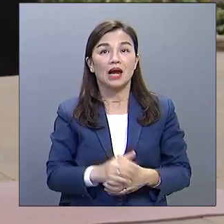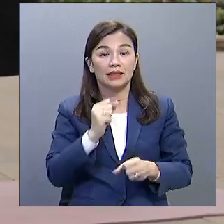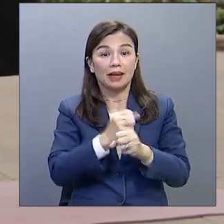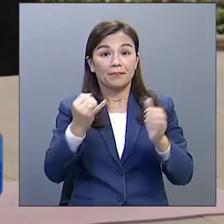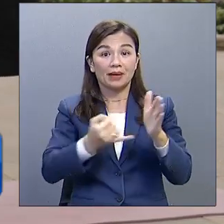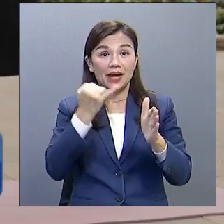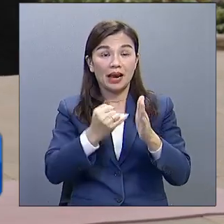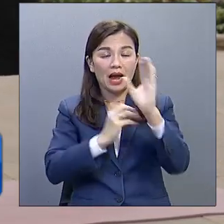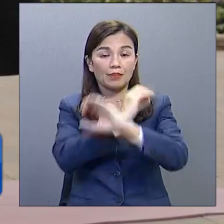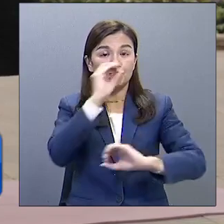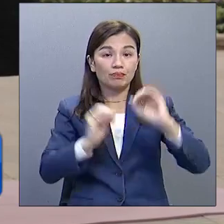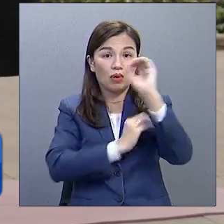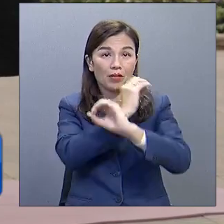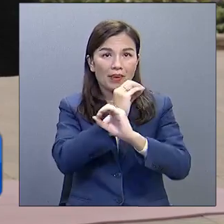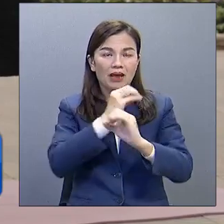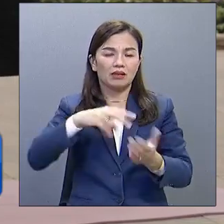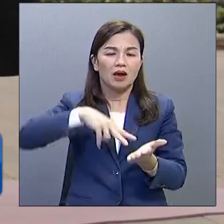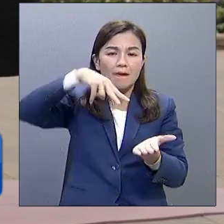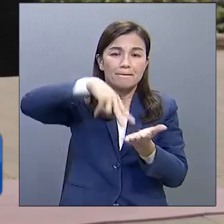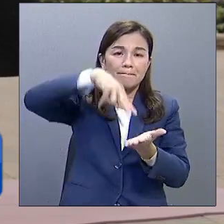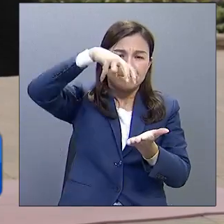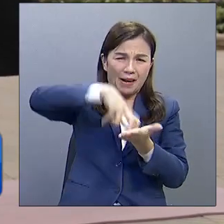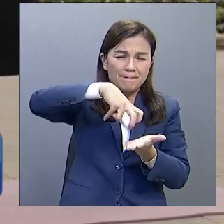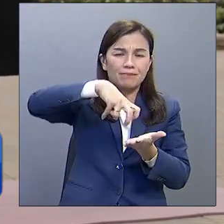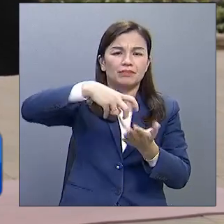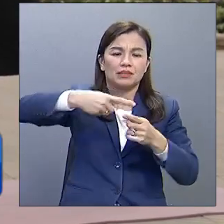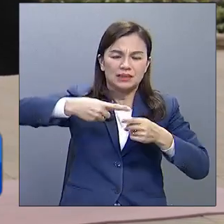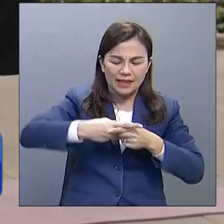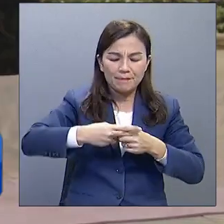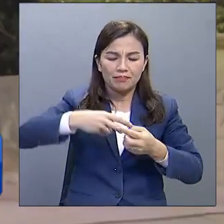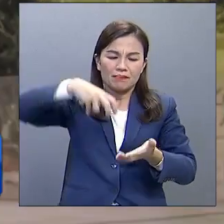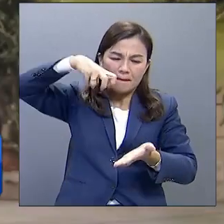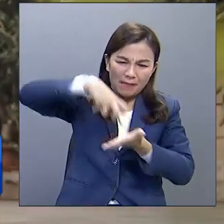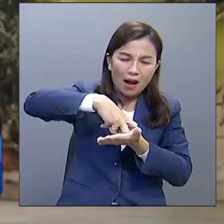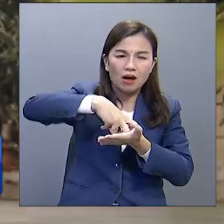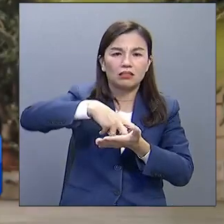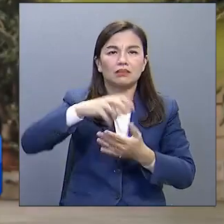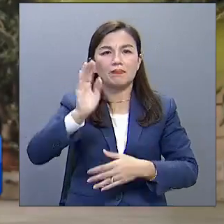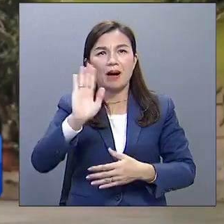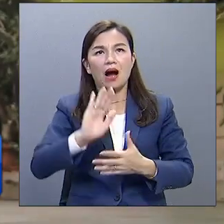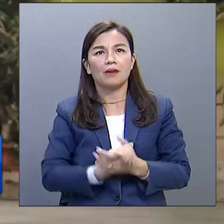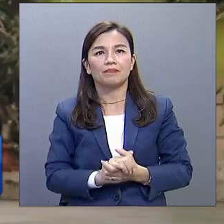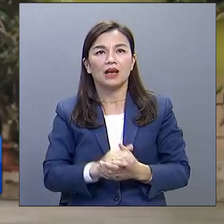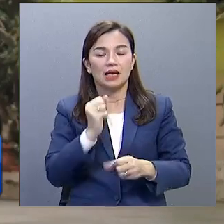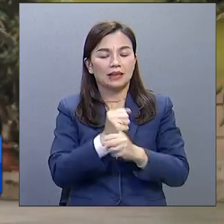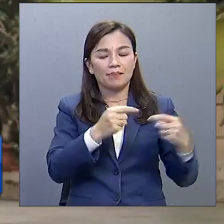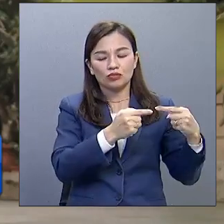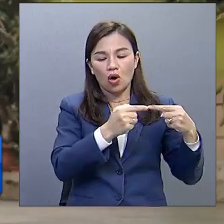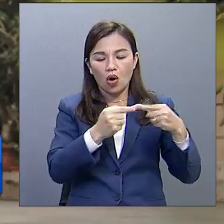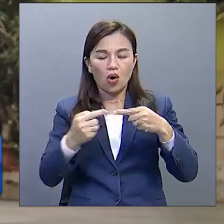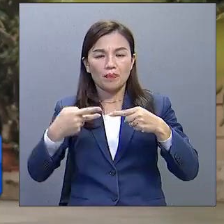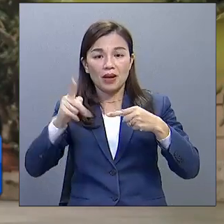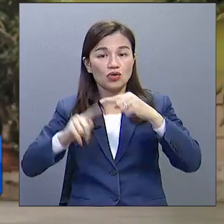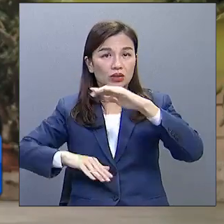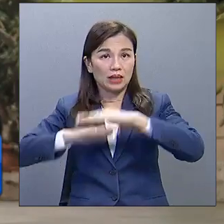แต่ปลอดภ ั ย ใช่ปลอดภัยไม่กระแทกไม่กระแทกจนเกินไปไม่หนักเกินนะคะ ทำต่อเนื่องให้ได้ประโยชน์ ใช่ค่ะ อันนี้ทางก